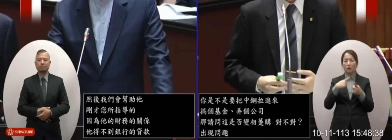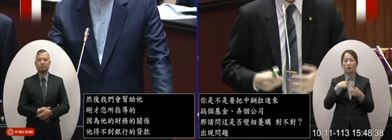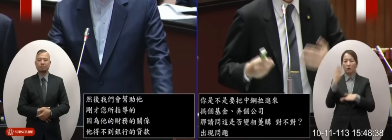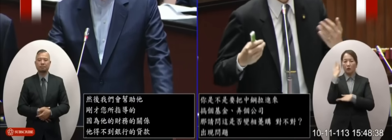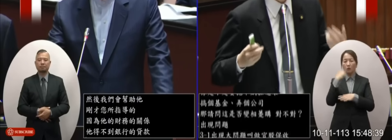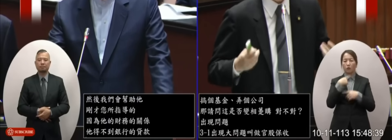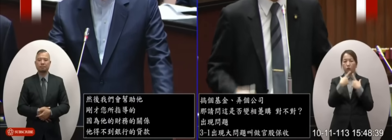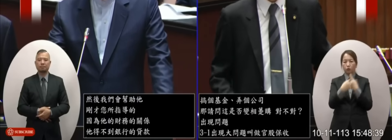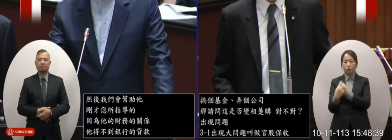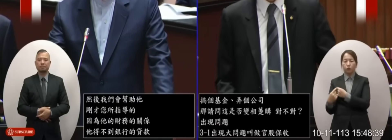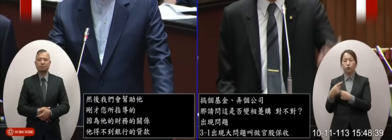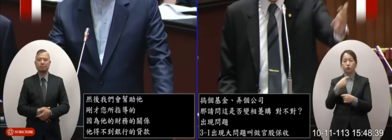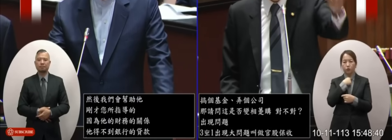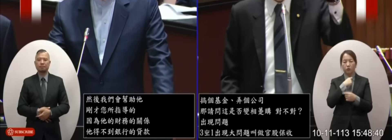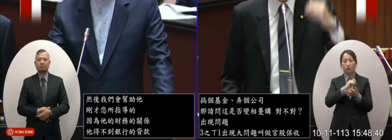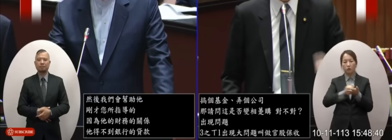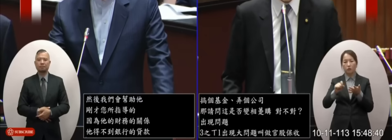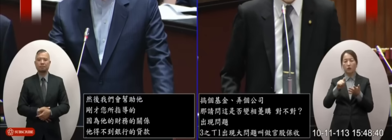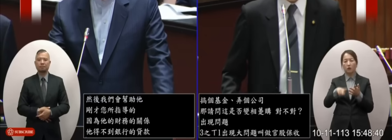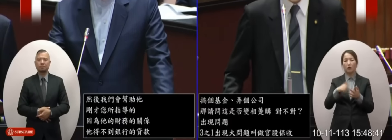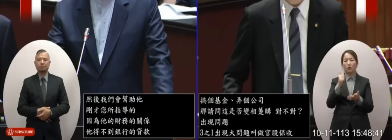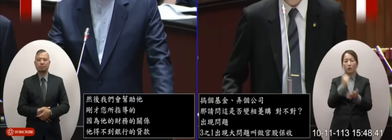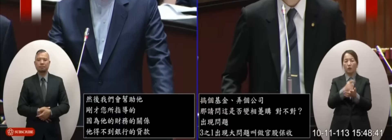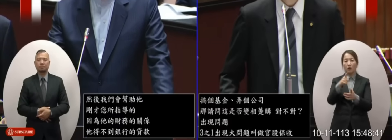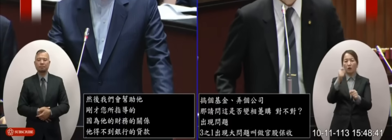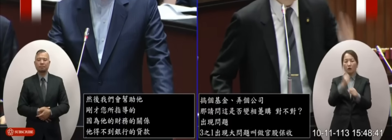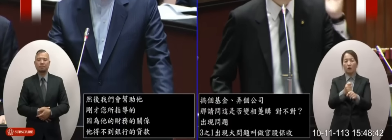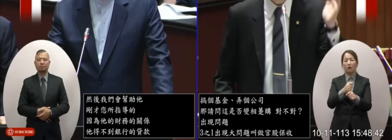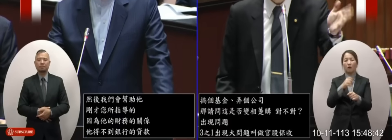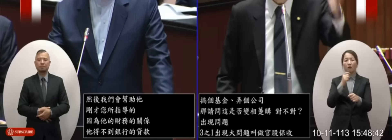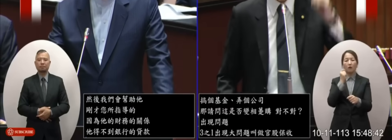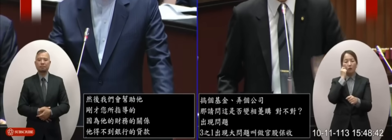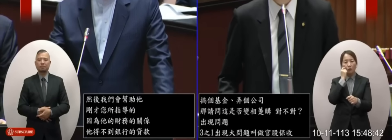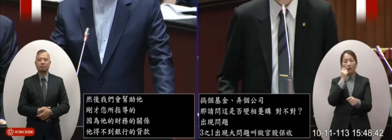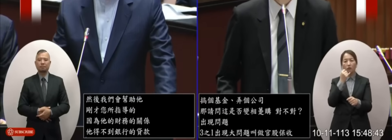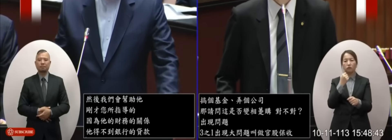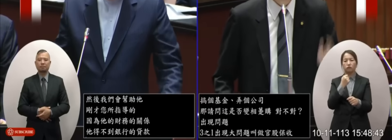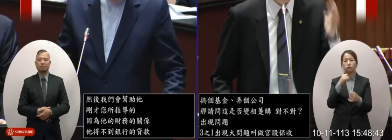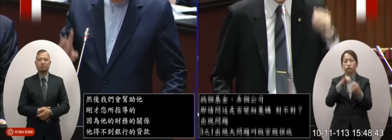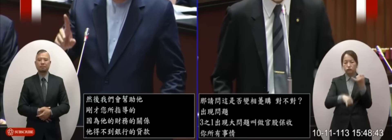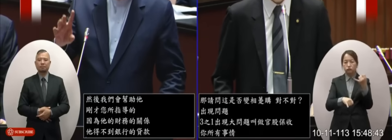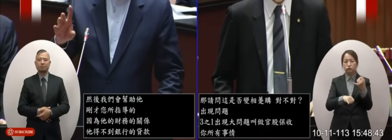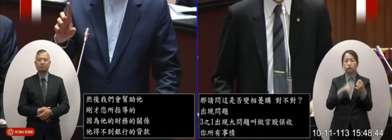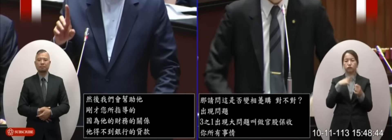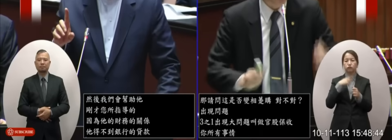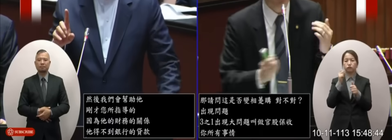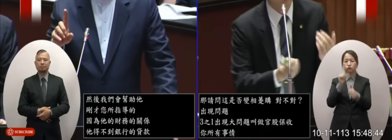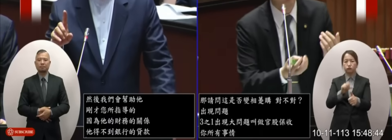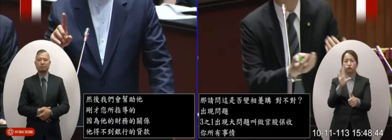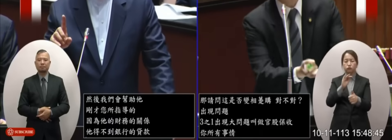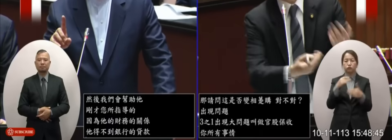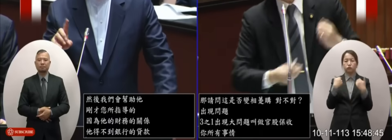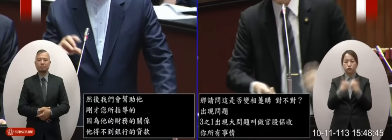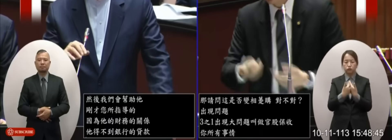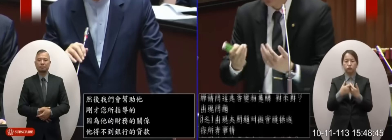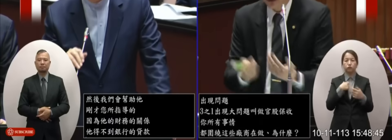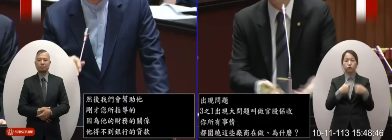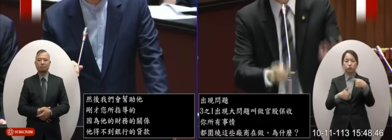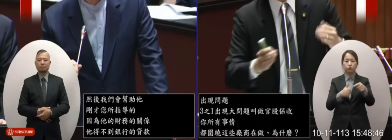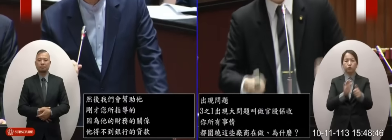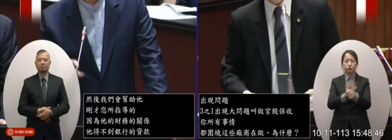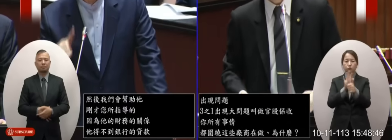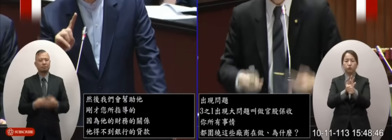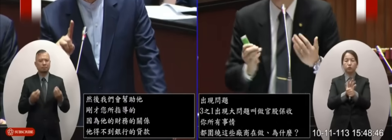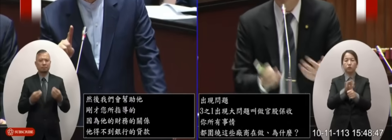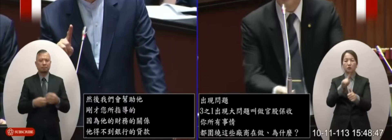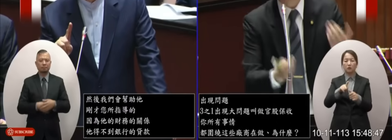呢，标案的业主开出去之后，然后这个得标厂商做不到，你不但没有制裁他，没有处理他，你还要辅导他， 没有